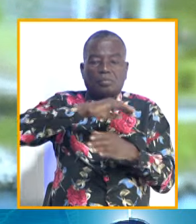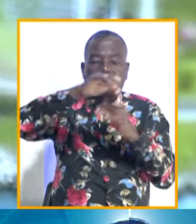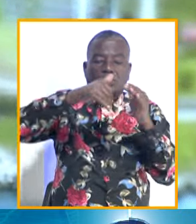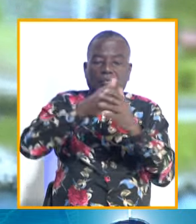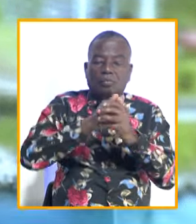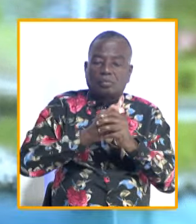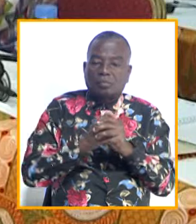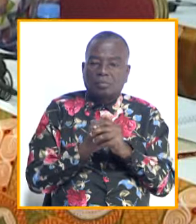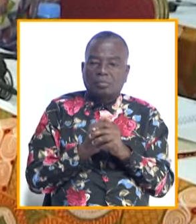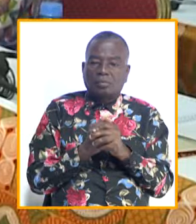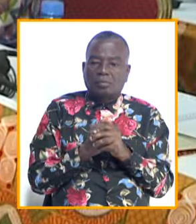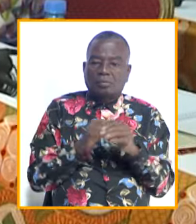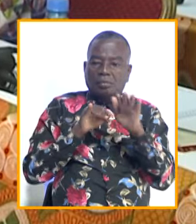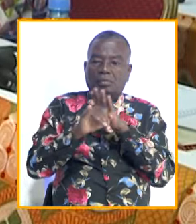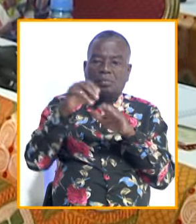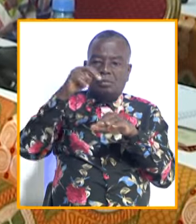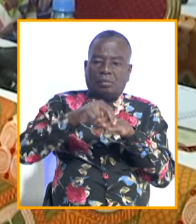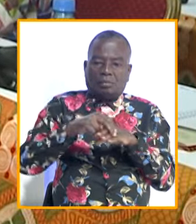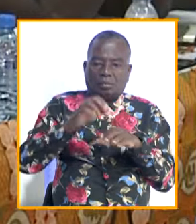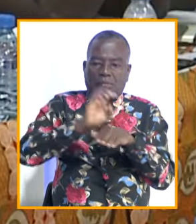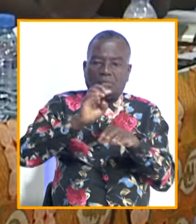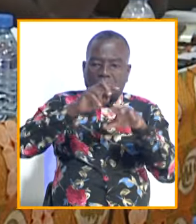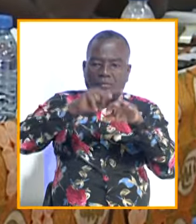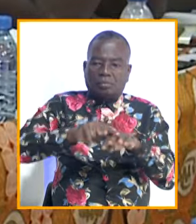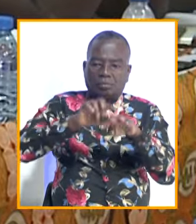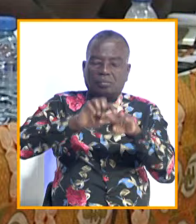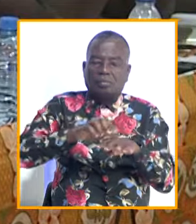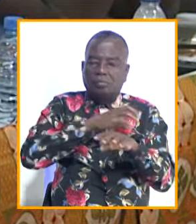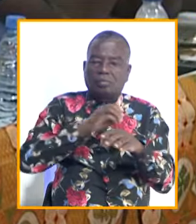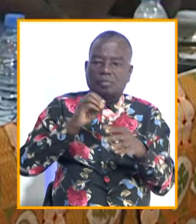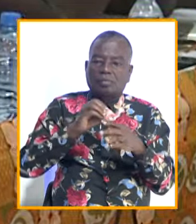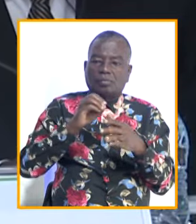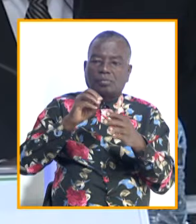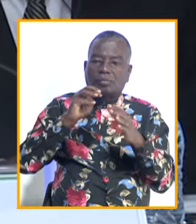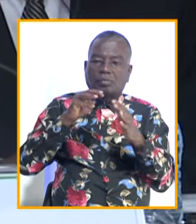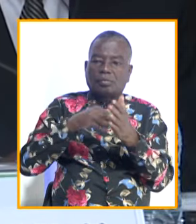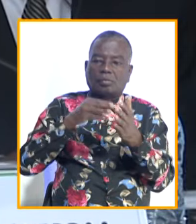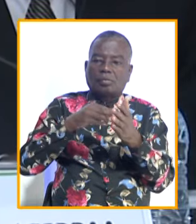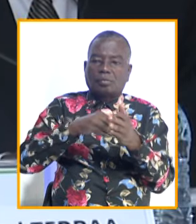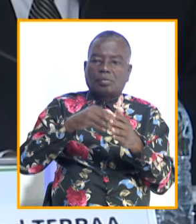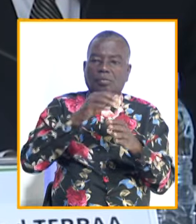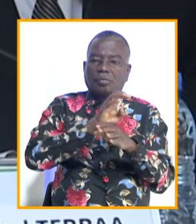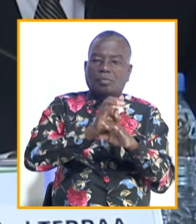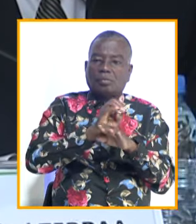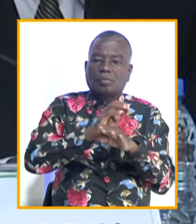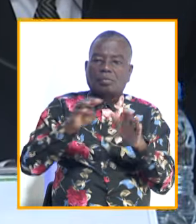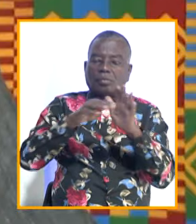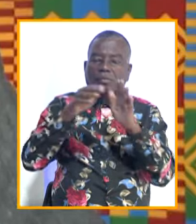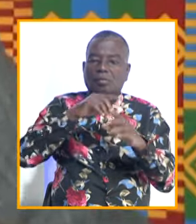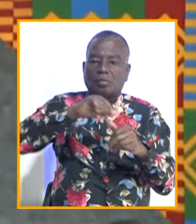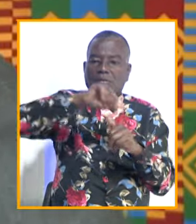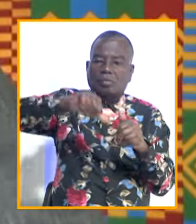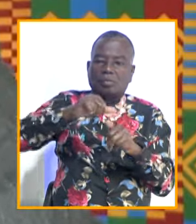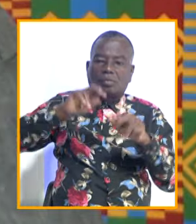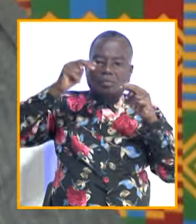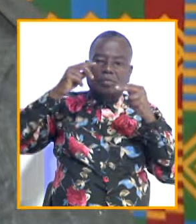Djadji. Intégration des médecines traditionnelles aux médecines modernes, une nécessité pour One Health. C'est autour de ce thème que